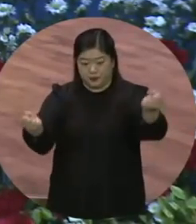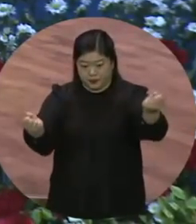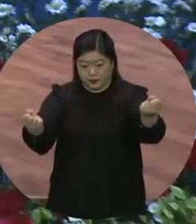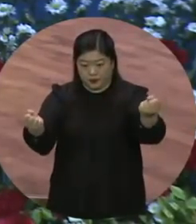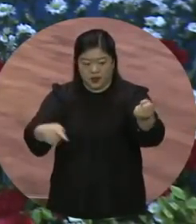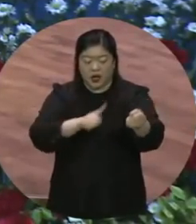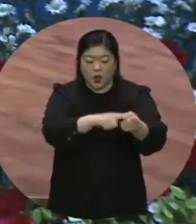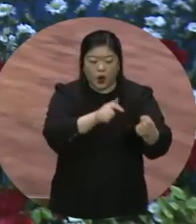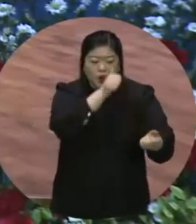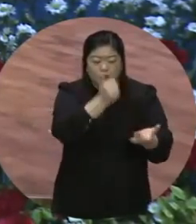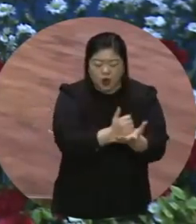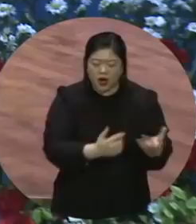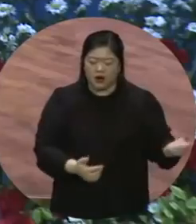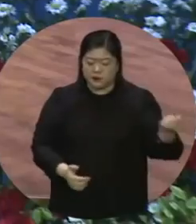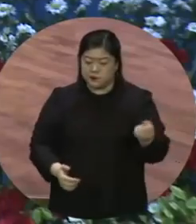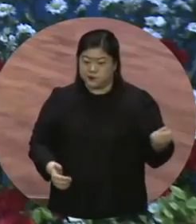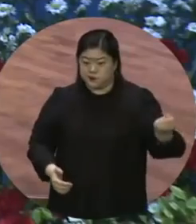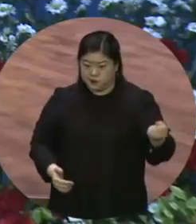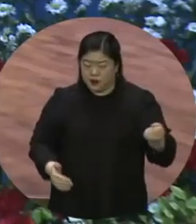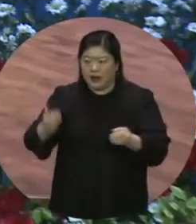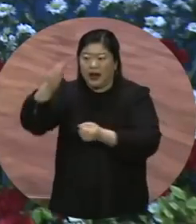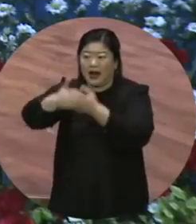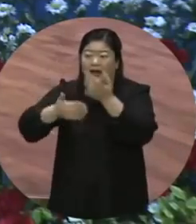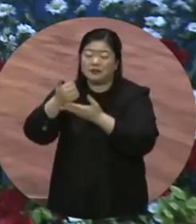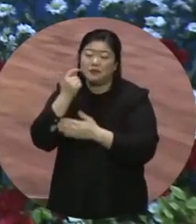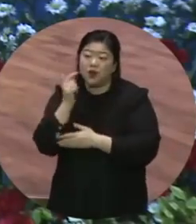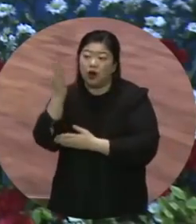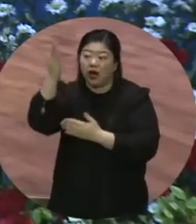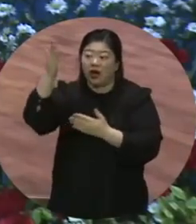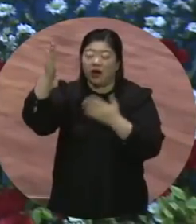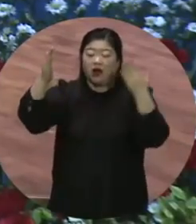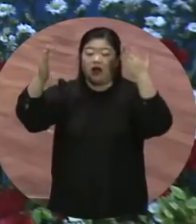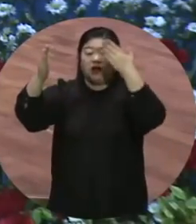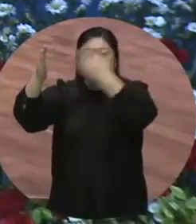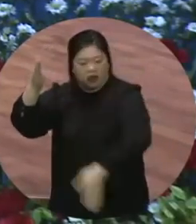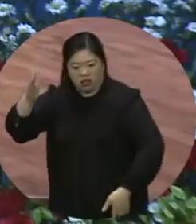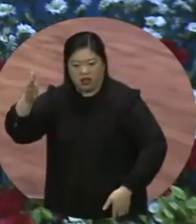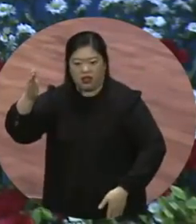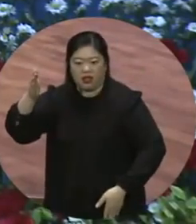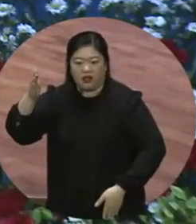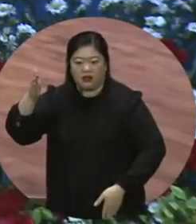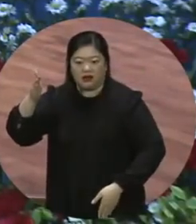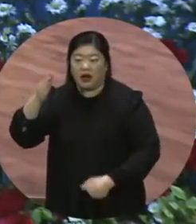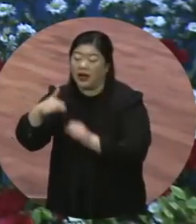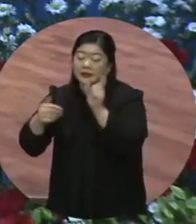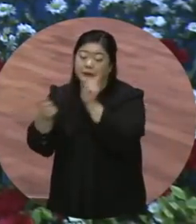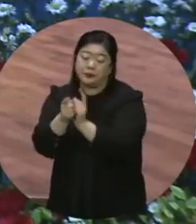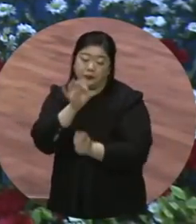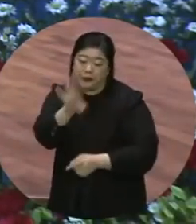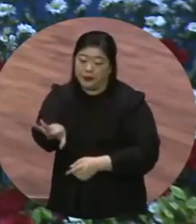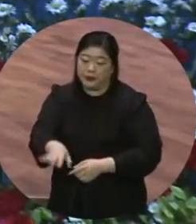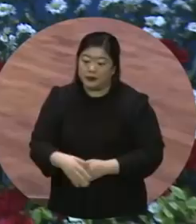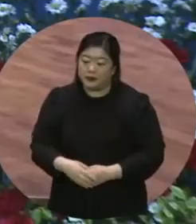죄 때문에 하나님의 영광에 이르지 못하더니 하나님의 영광에 이르지 못한다.